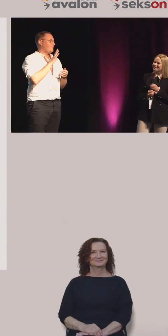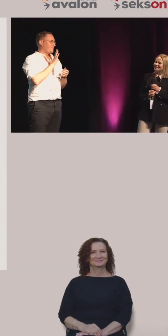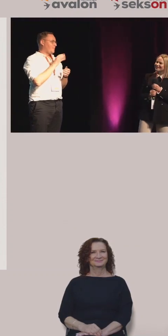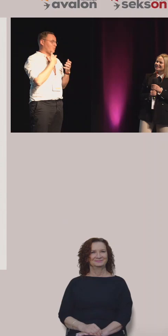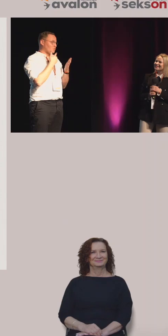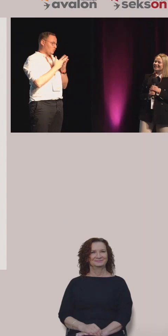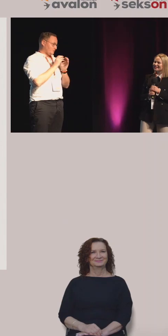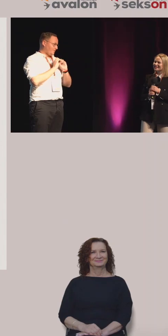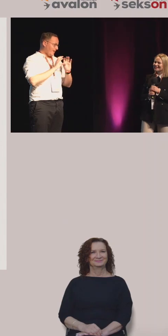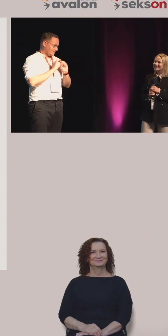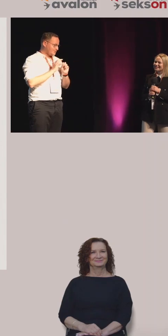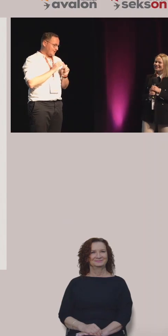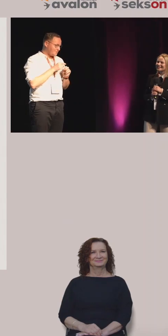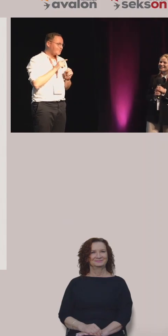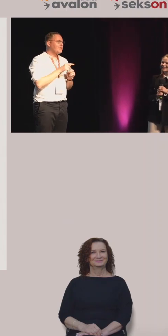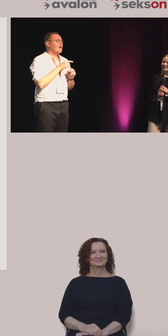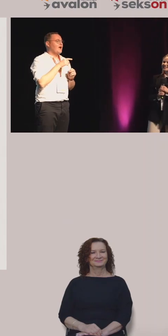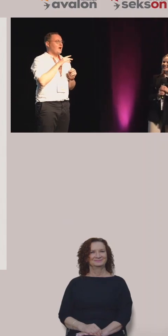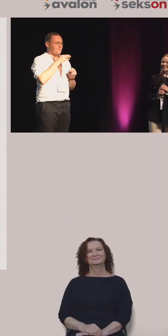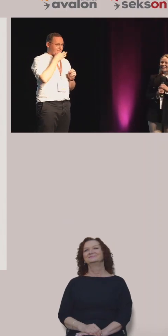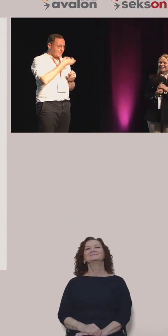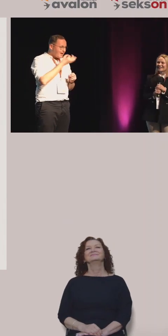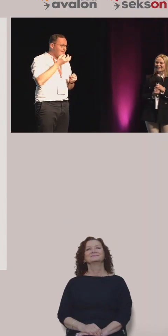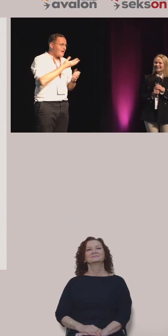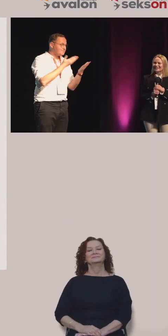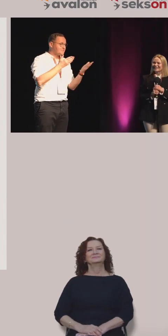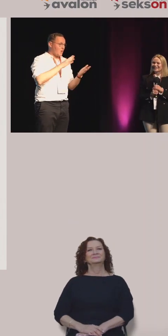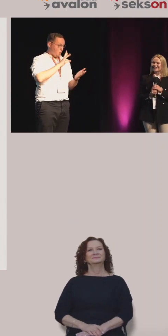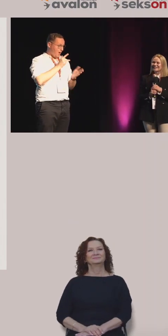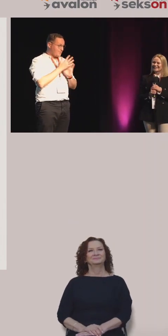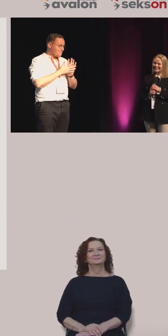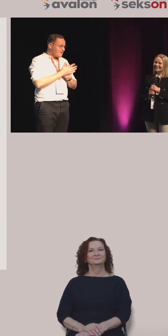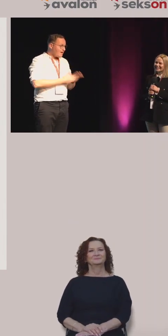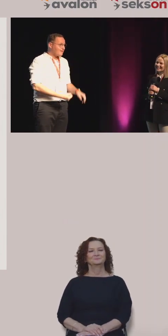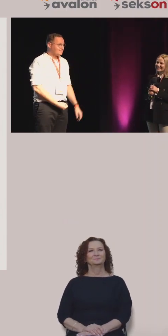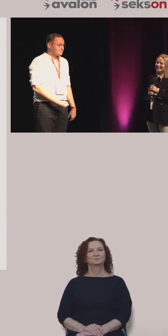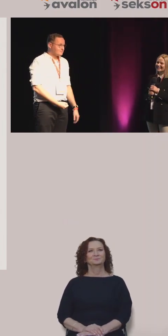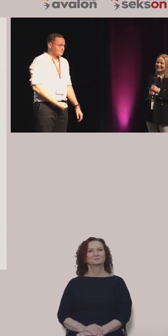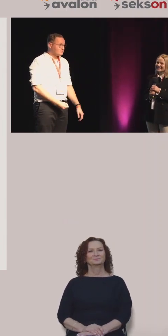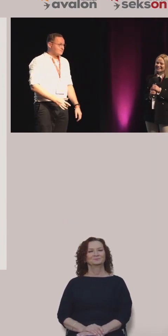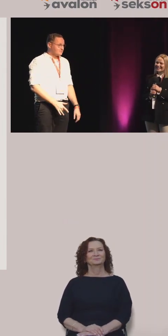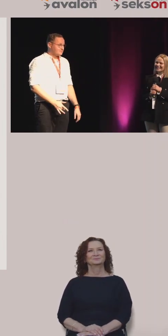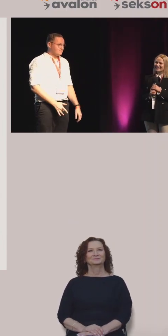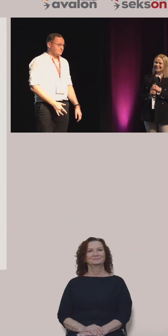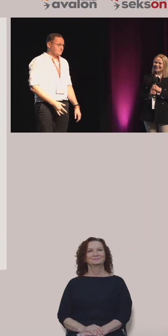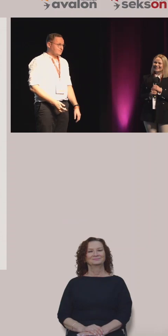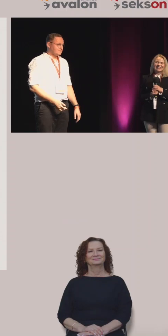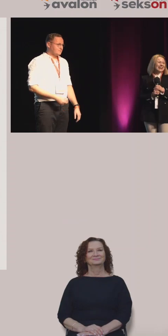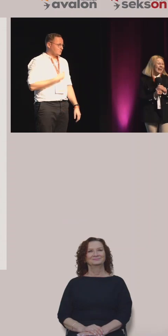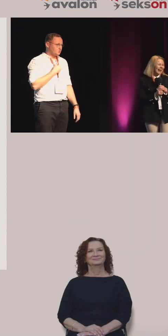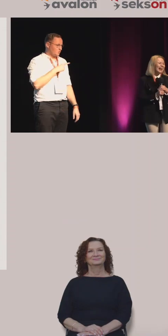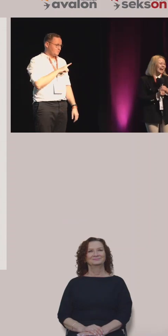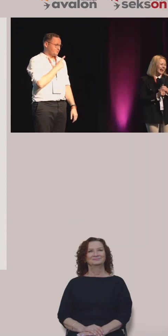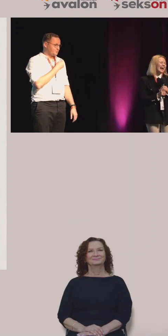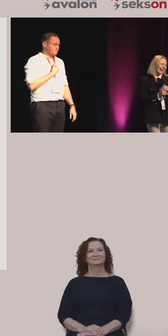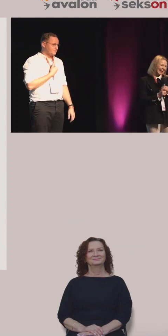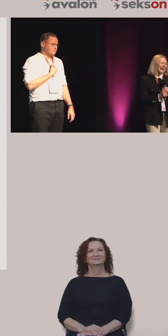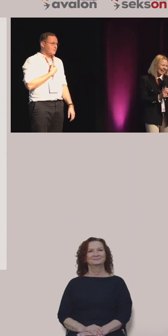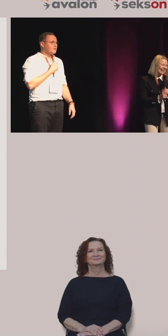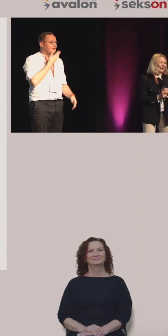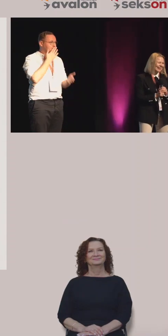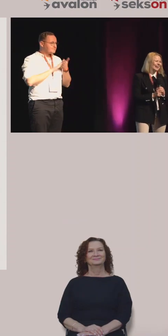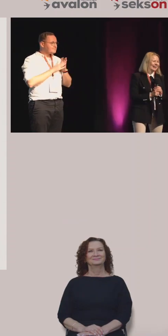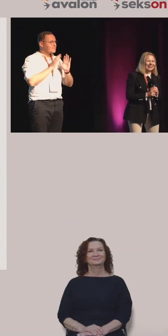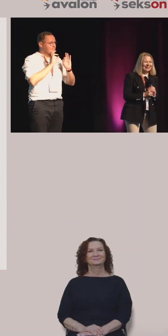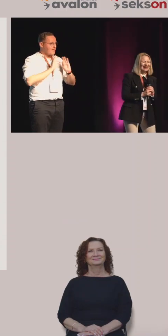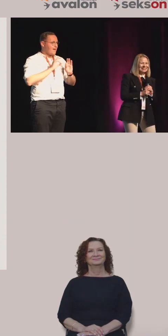Już wyjaśniam. ładnie tak pokazać. Pytanie do